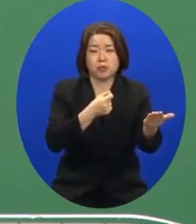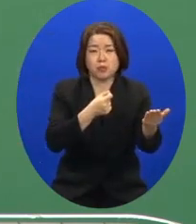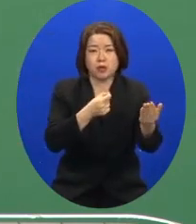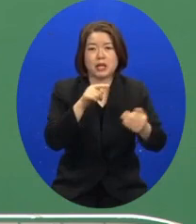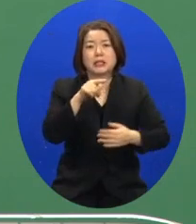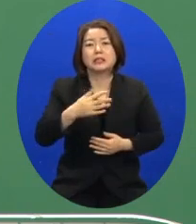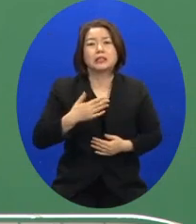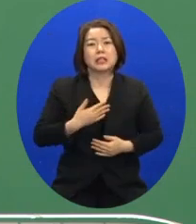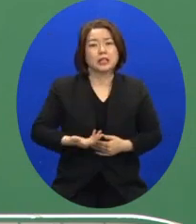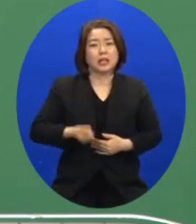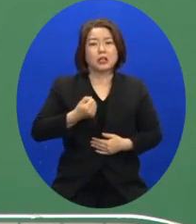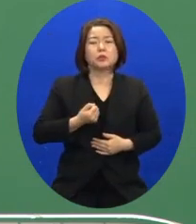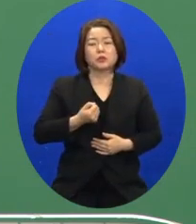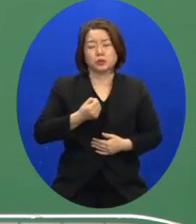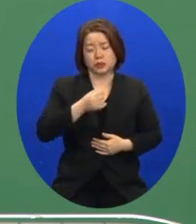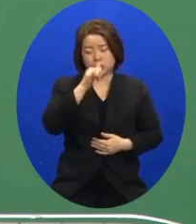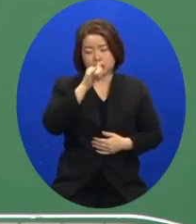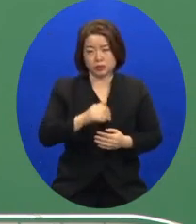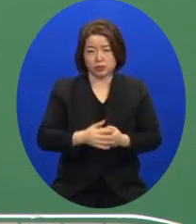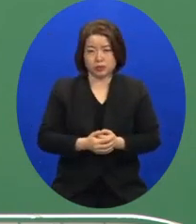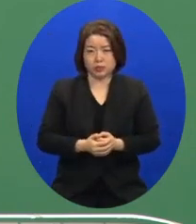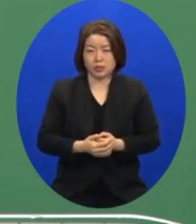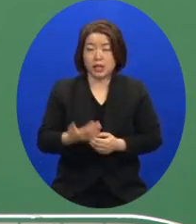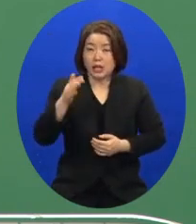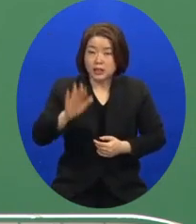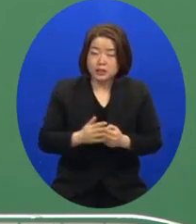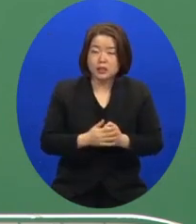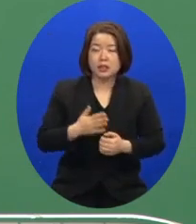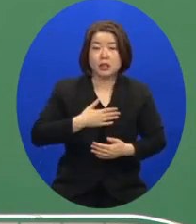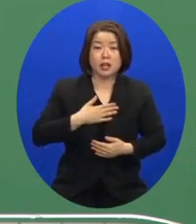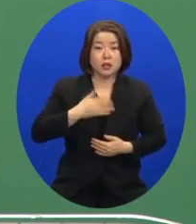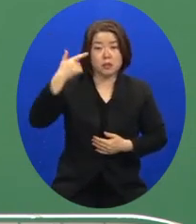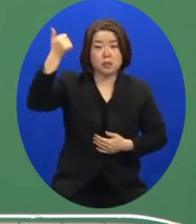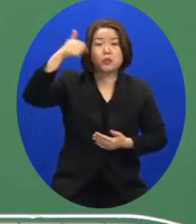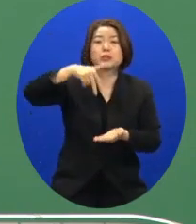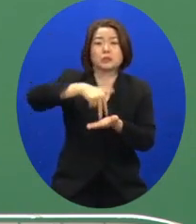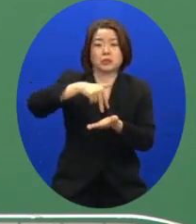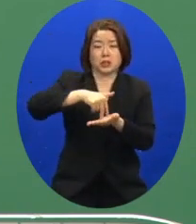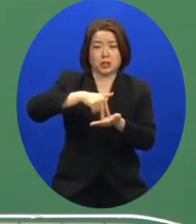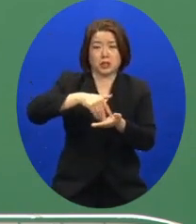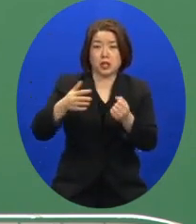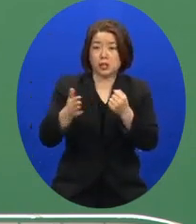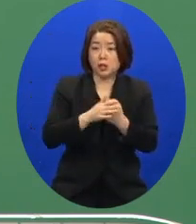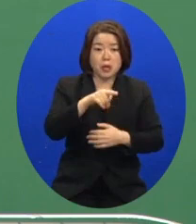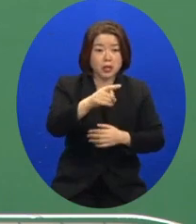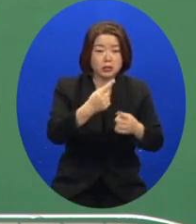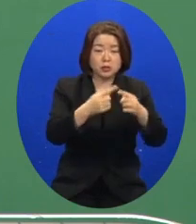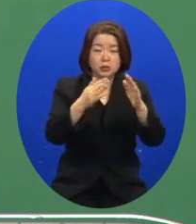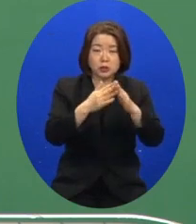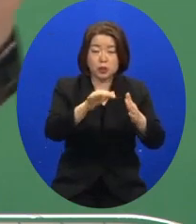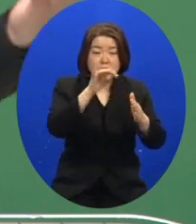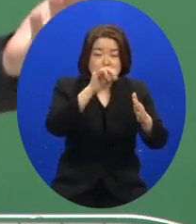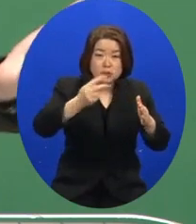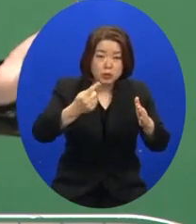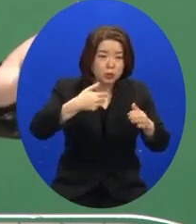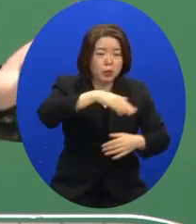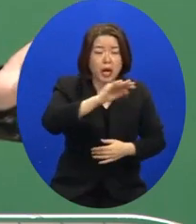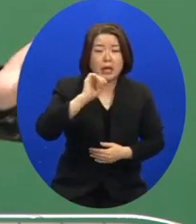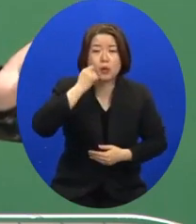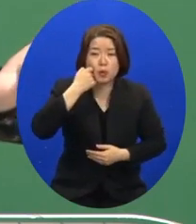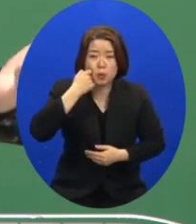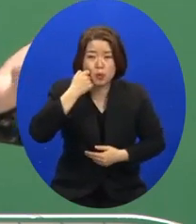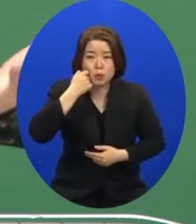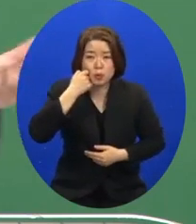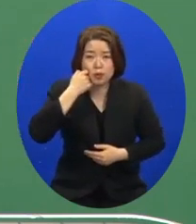있는 갈망이에요. 그런데 저는 목사예요. 그러니 그런 교회가 있다고 해도 갈 수가